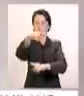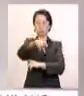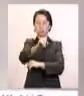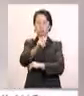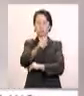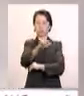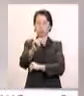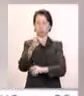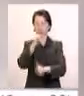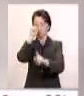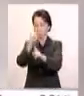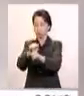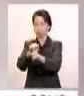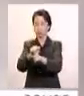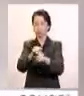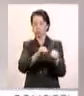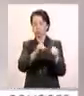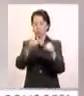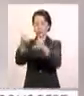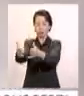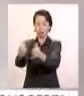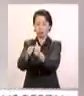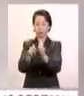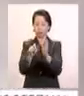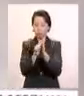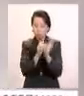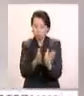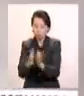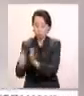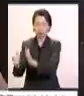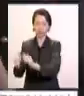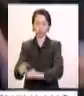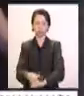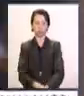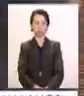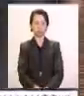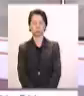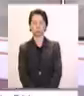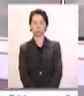dan penipuan migrasi yang terancang.